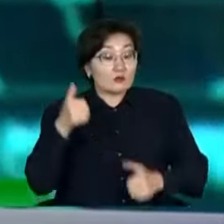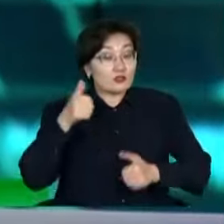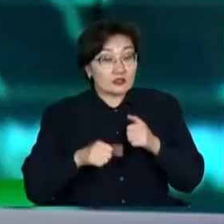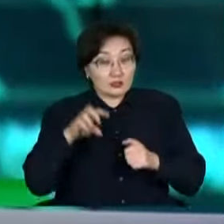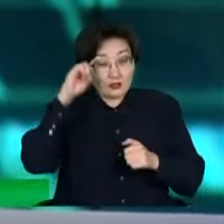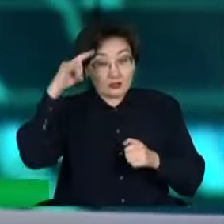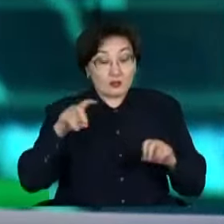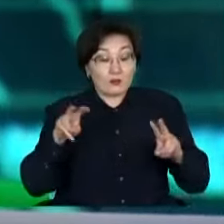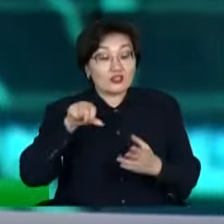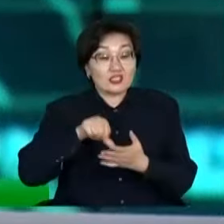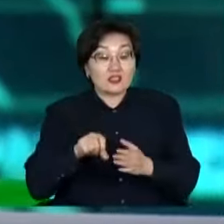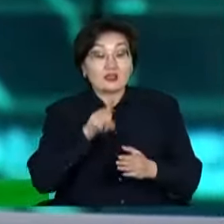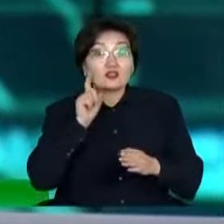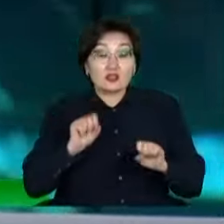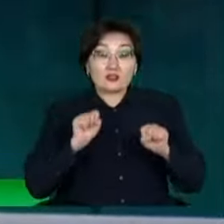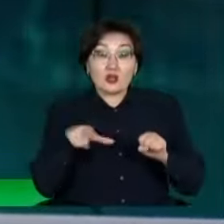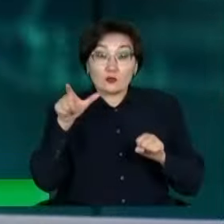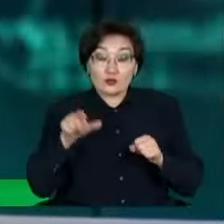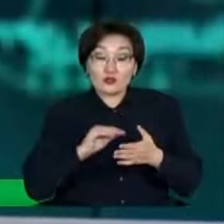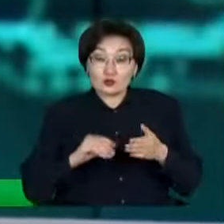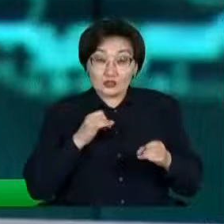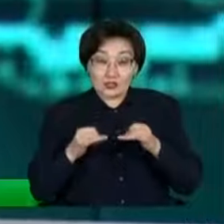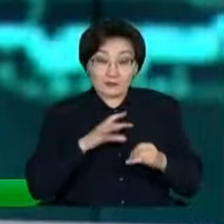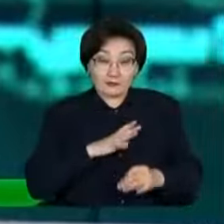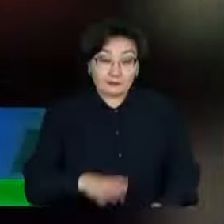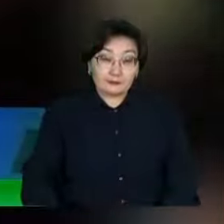ел намысын қорғаған жас өрендермен тілші тілдесіп келді.